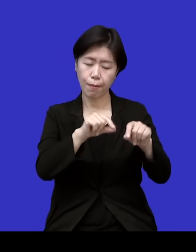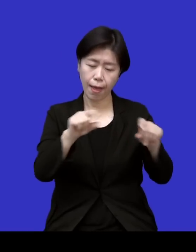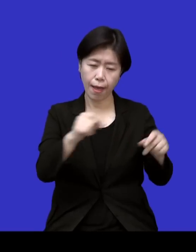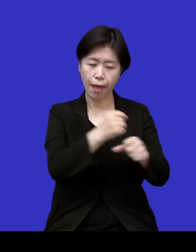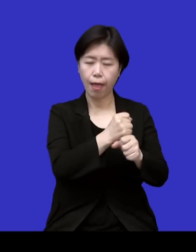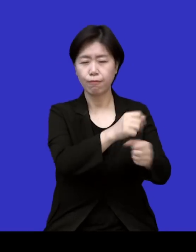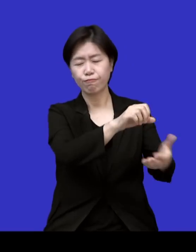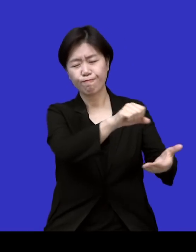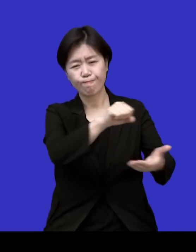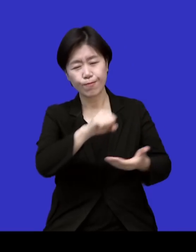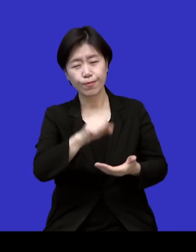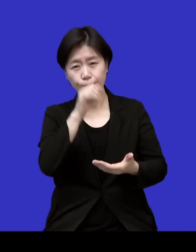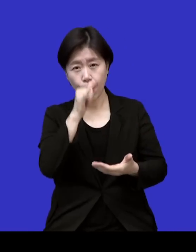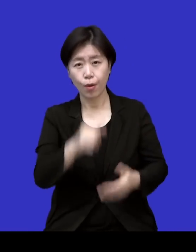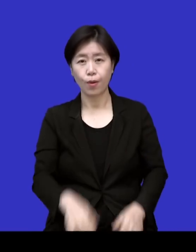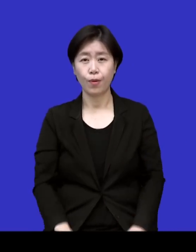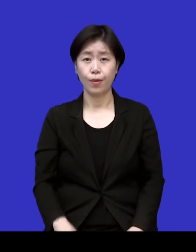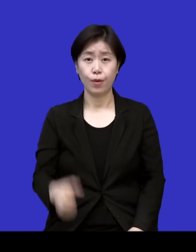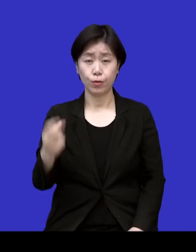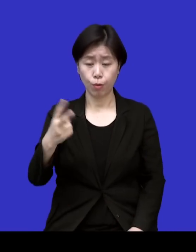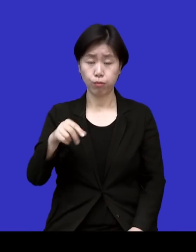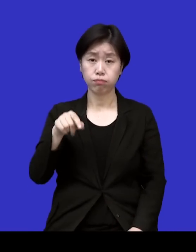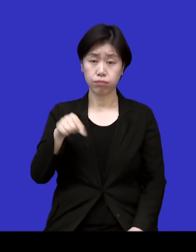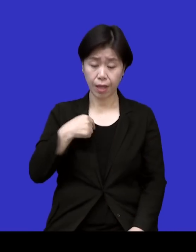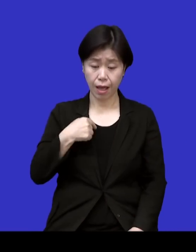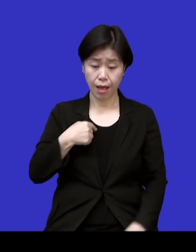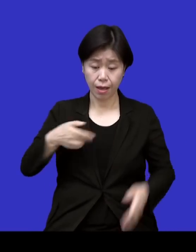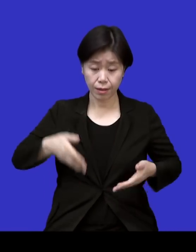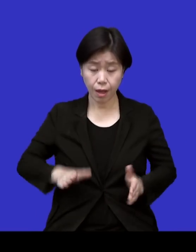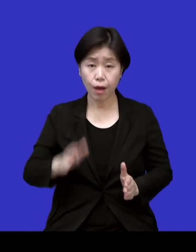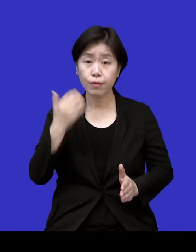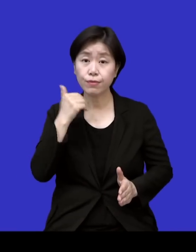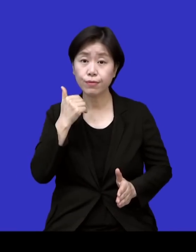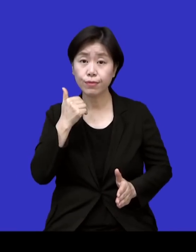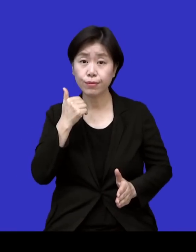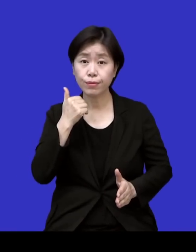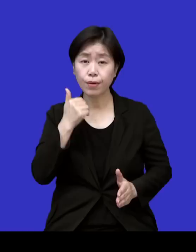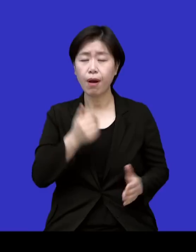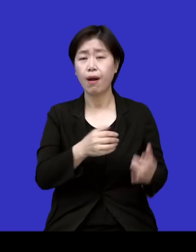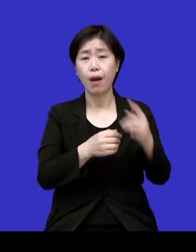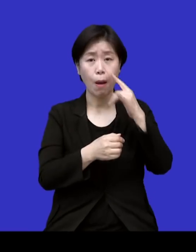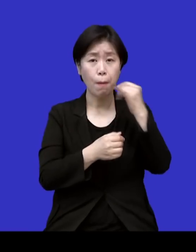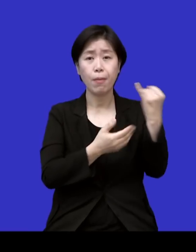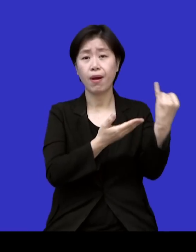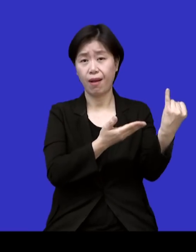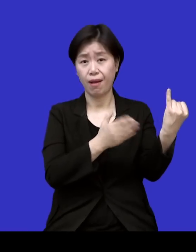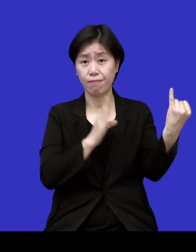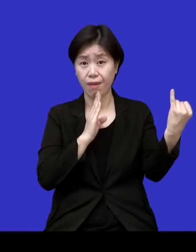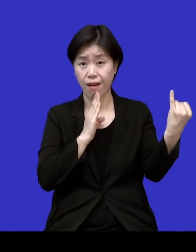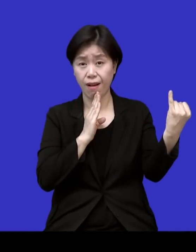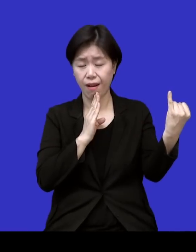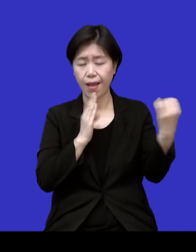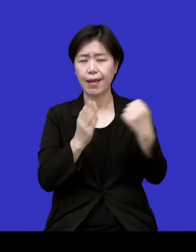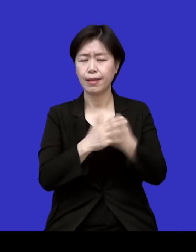있고 그리고 엄마가 나를 낳아주셨다. 이제 이런 것들을 저한테 계속 설득을